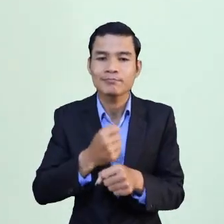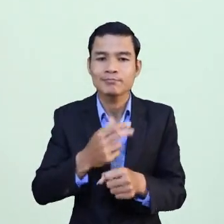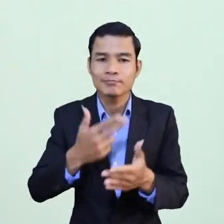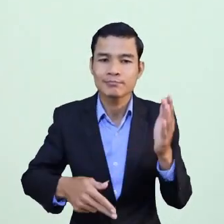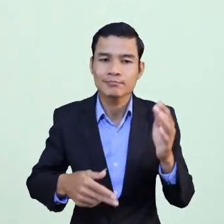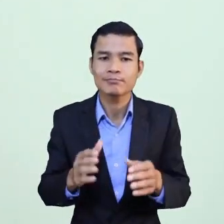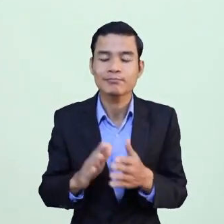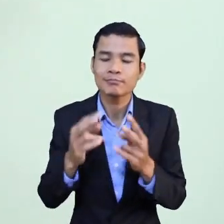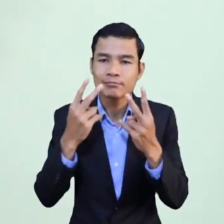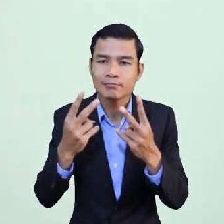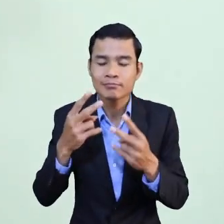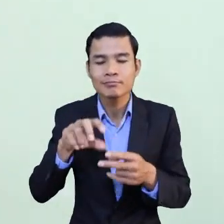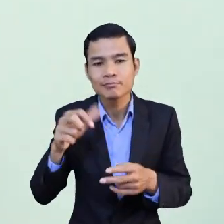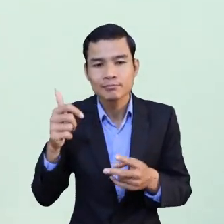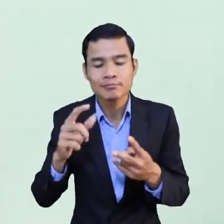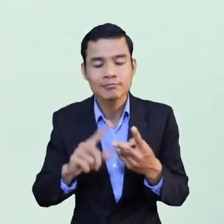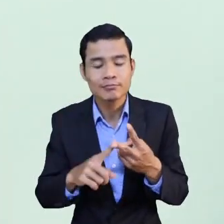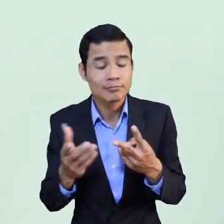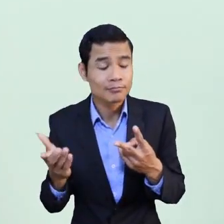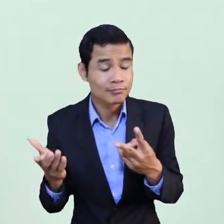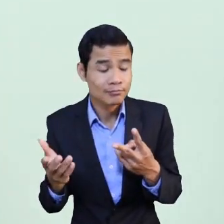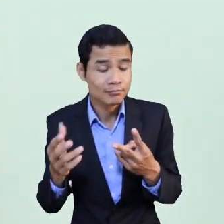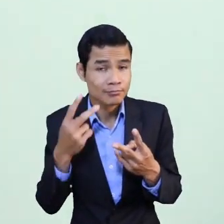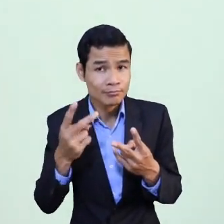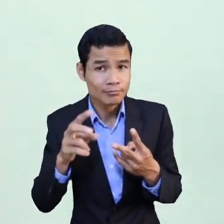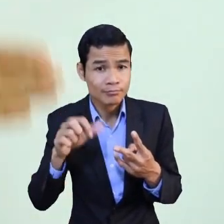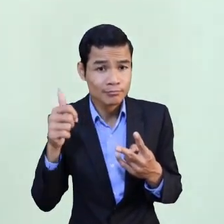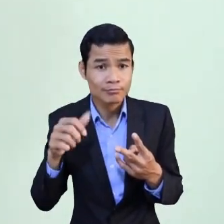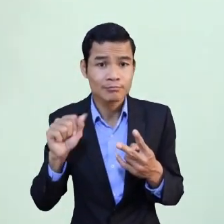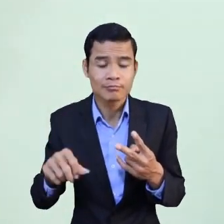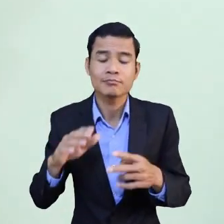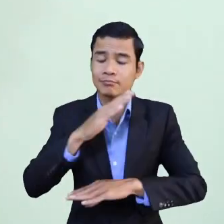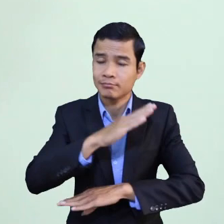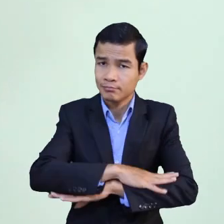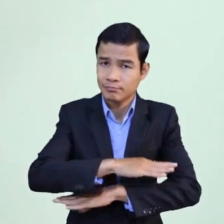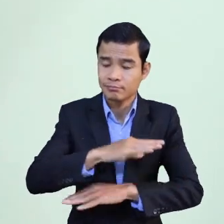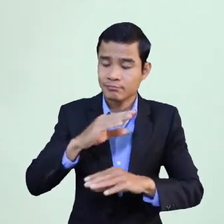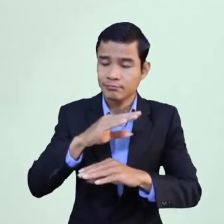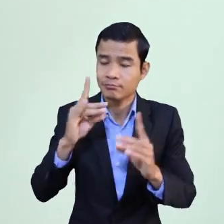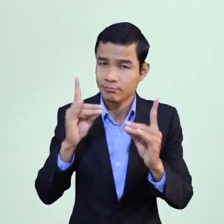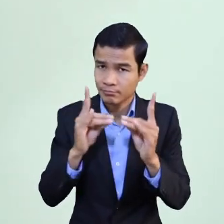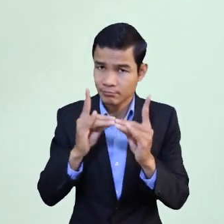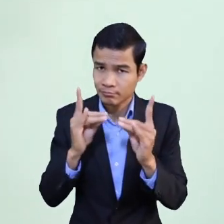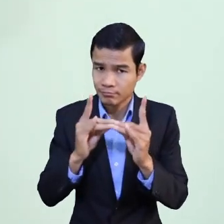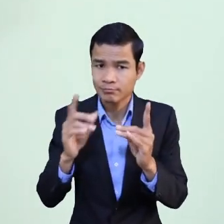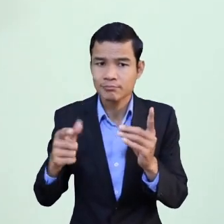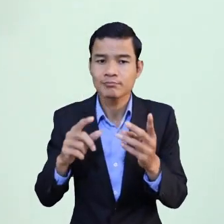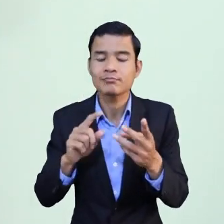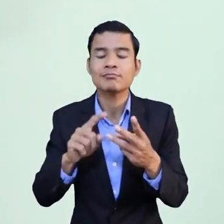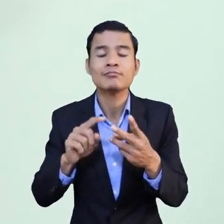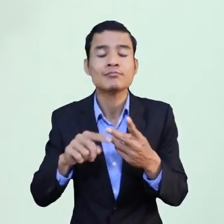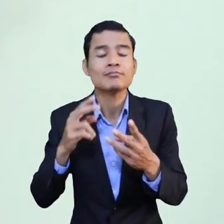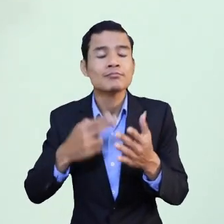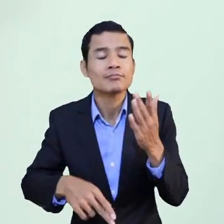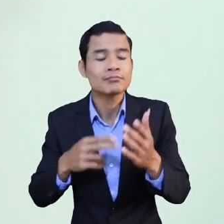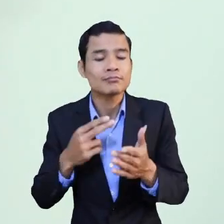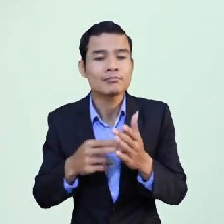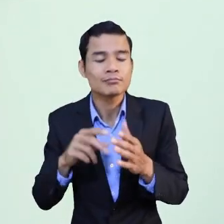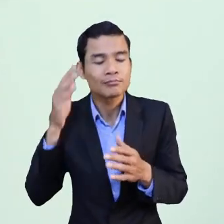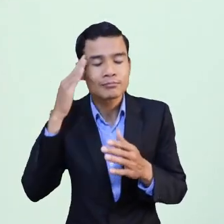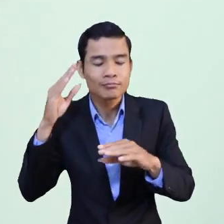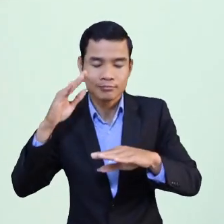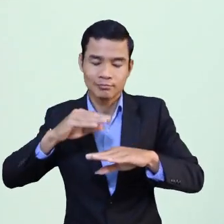ចាកូនឃើញអ្វីទៀតកូនមើលមើលកូនចាឃើញក្រែកូនណោះហើយអីនៅលើក្រែនេះ